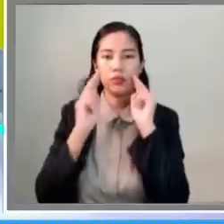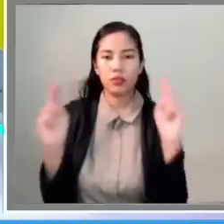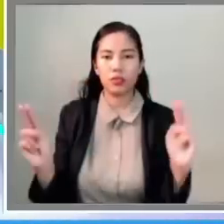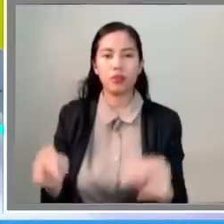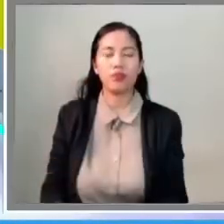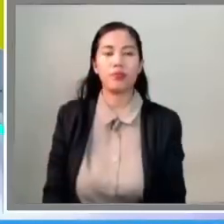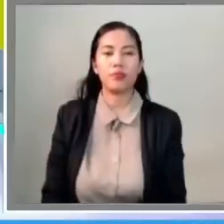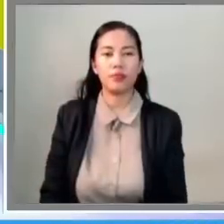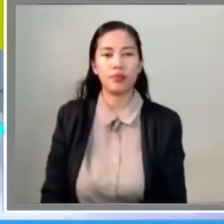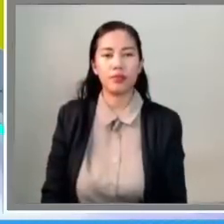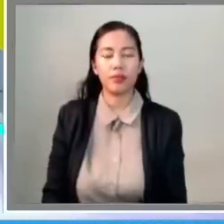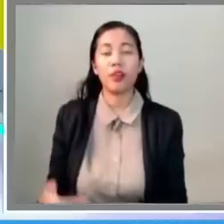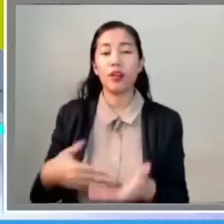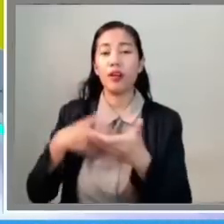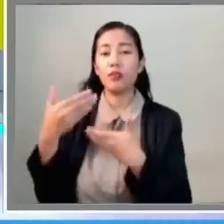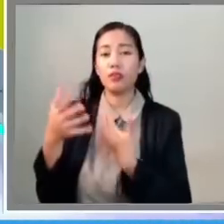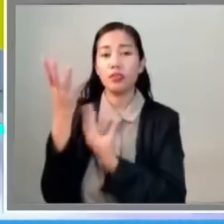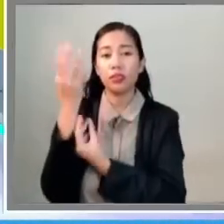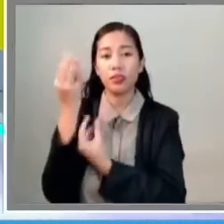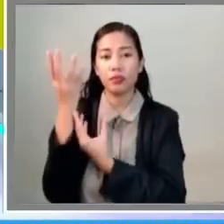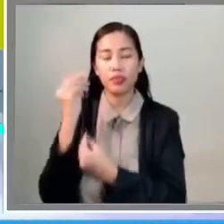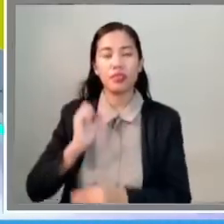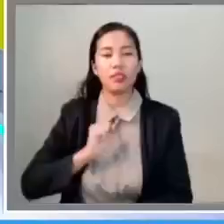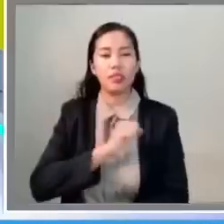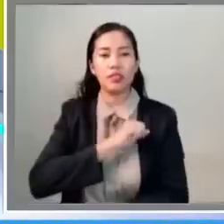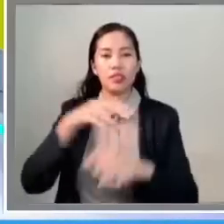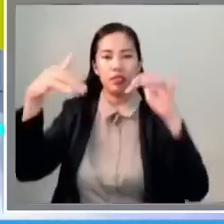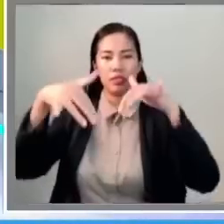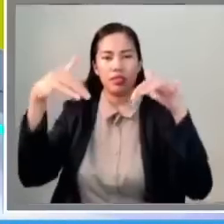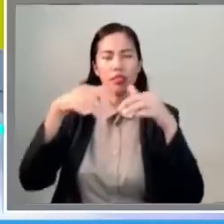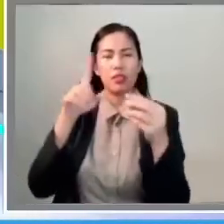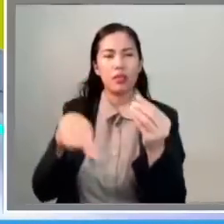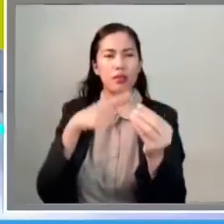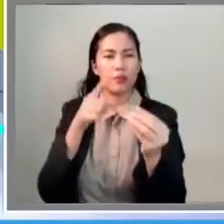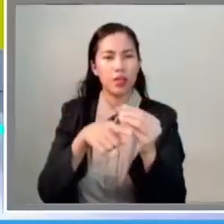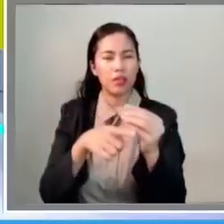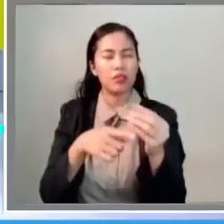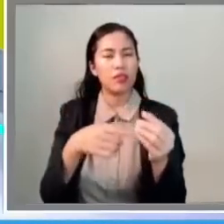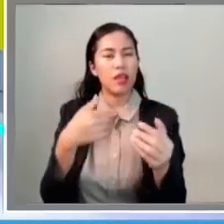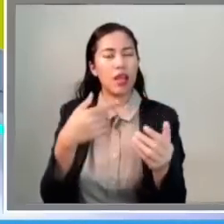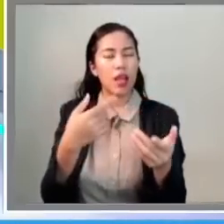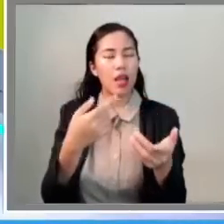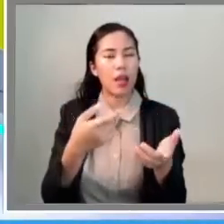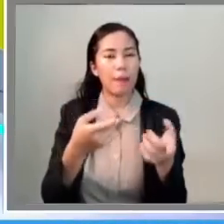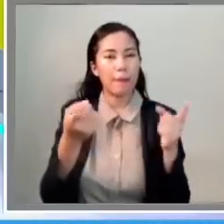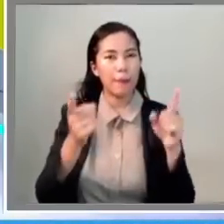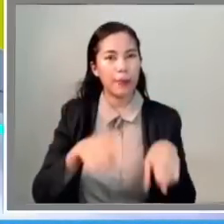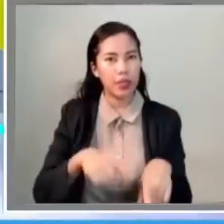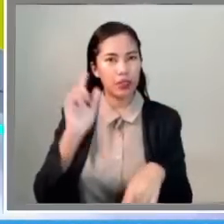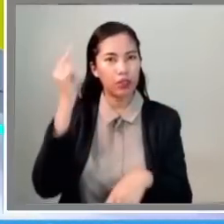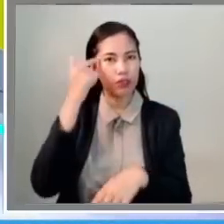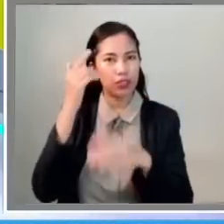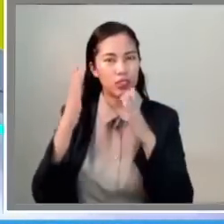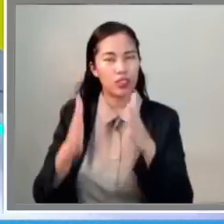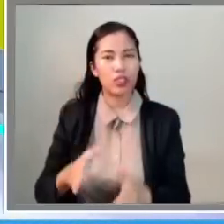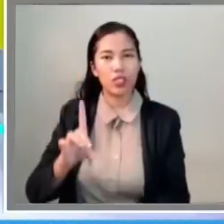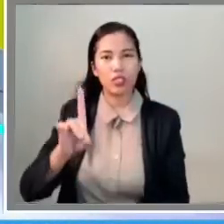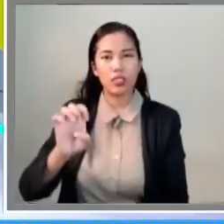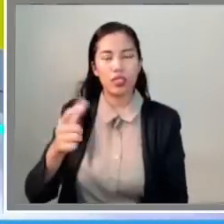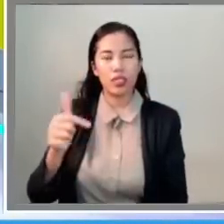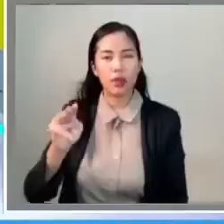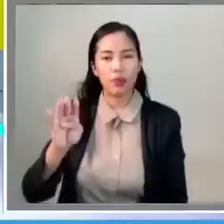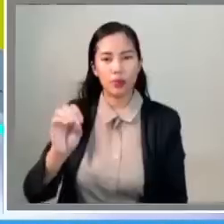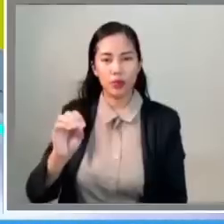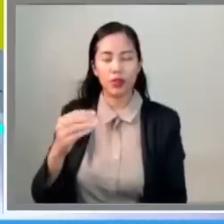Update tayo sa pagdinig ng Senado kaugnay sa pagpatay kay Negros Oriental Governor Ruel Digamo. At may ulat on the spot si Mav